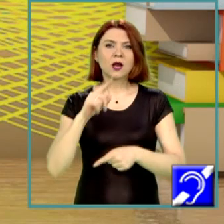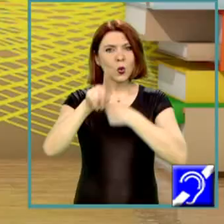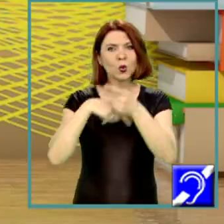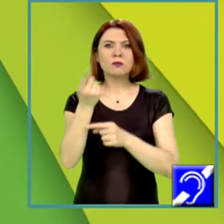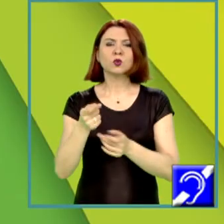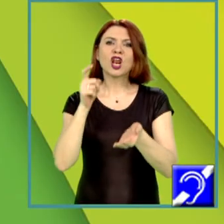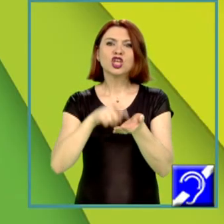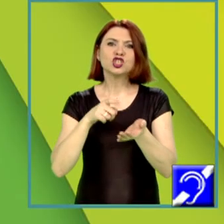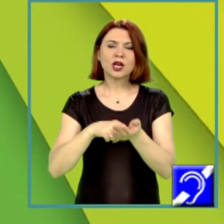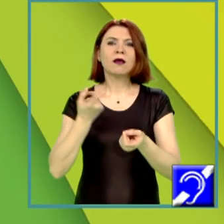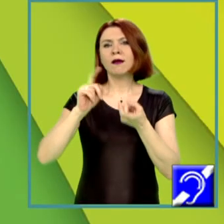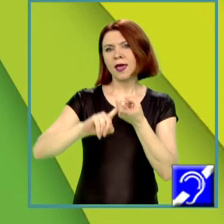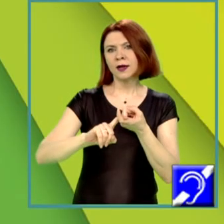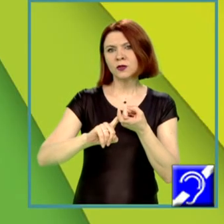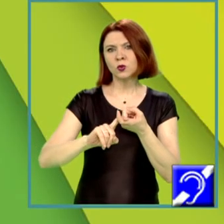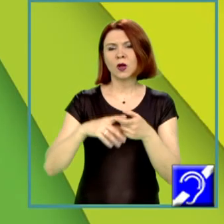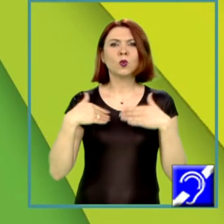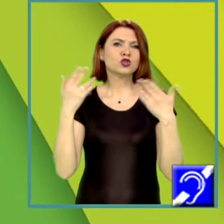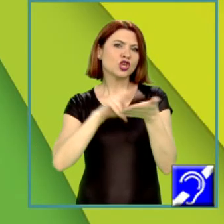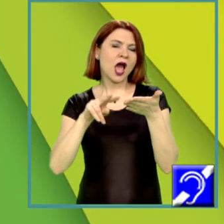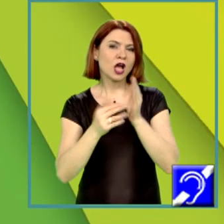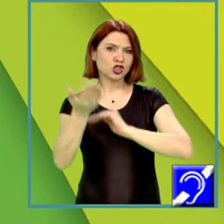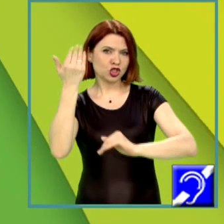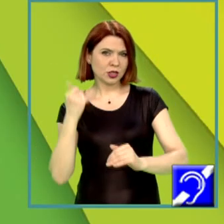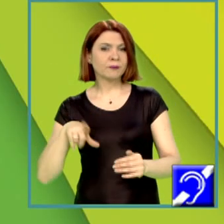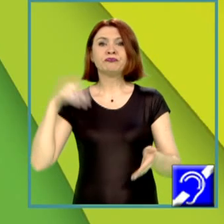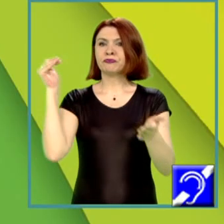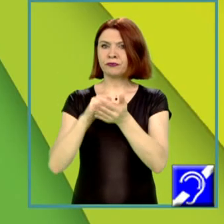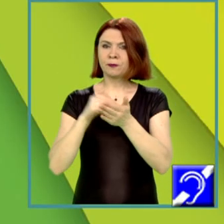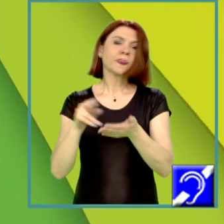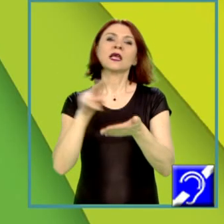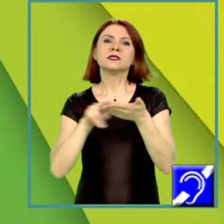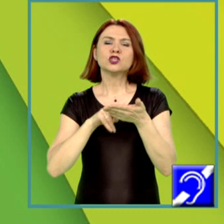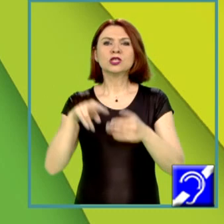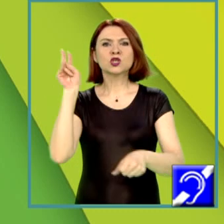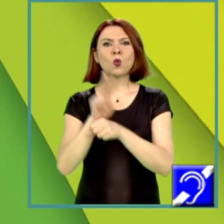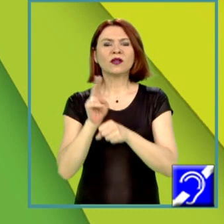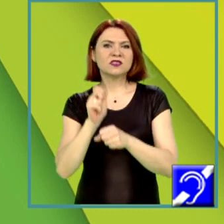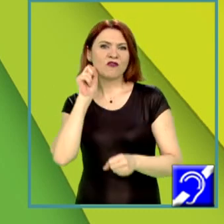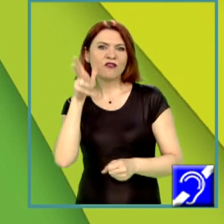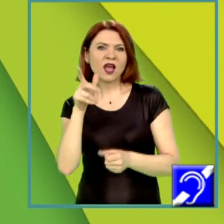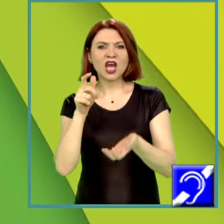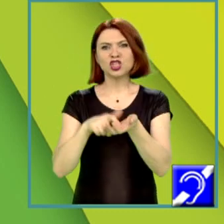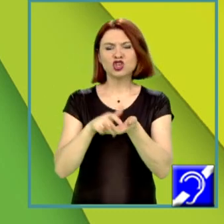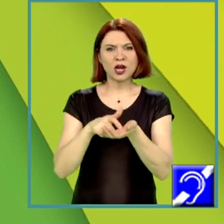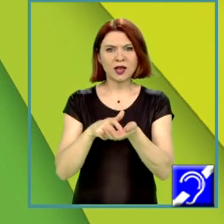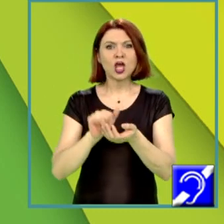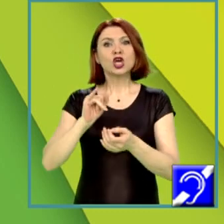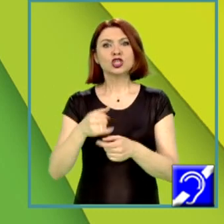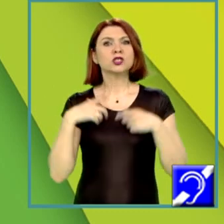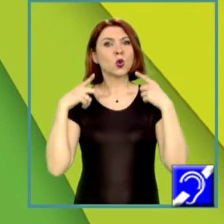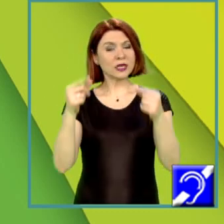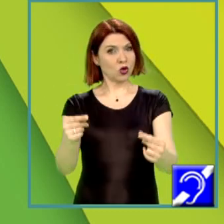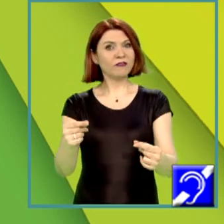cerințe cu privire la textul dat este necesar să Citiți cu atenție fiecare cerință în parte și să